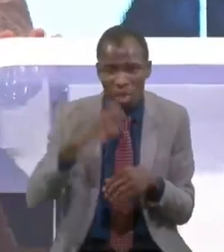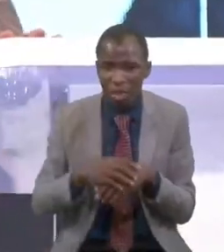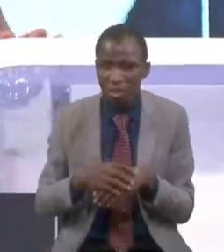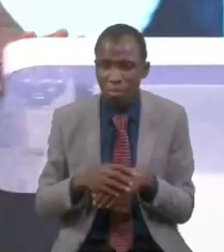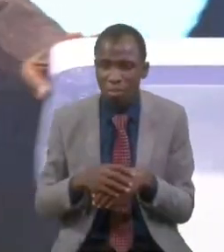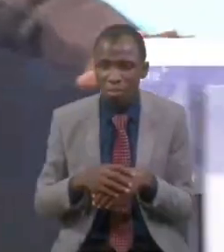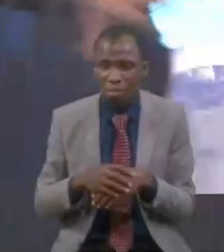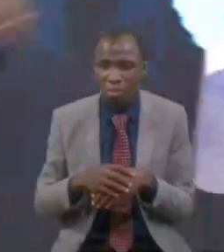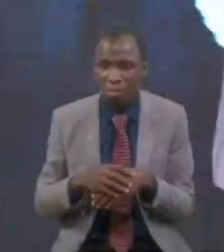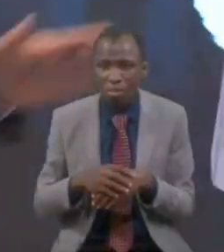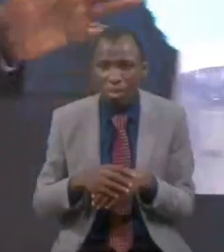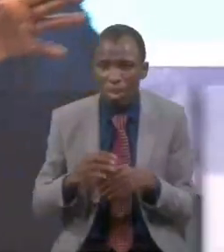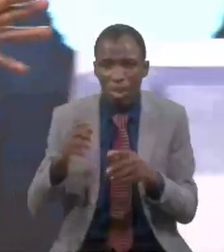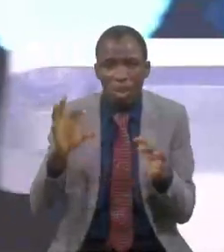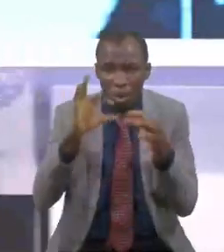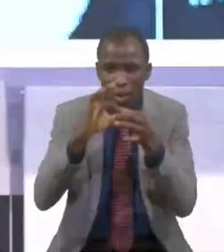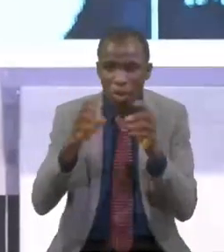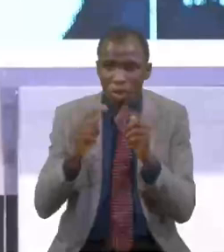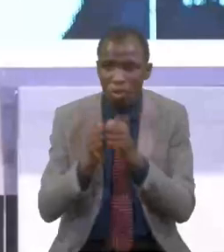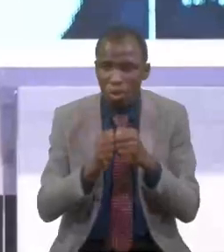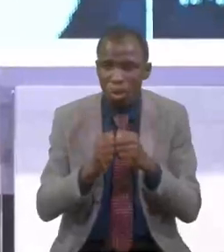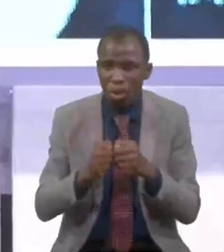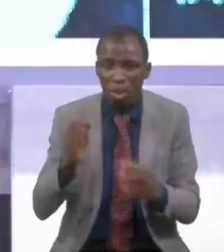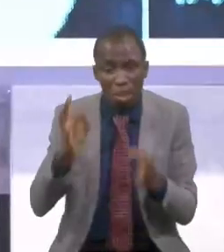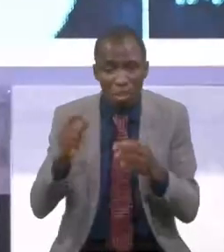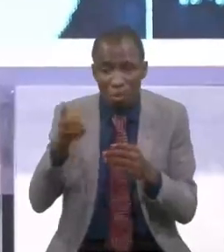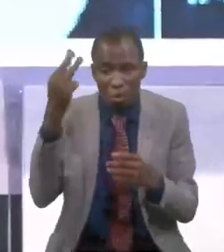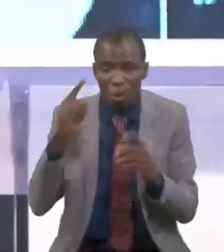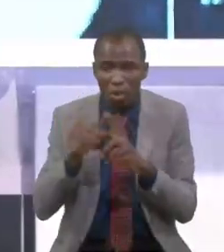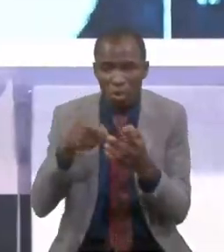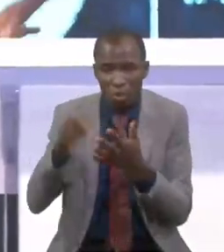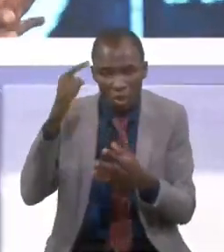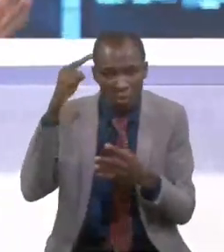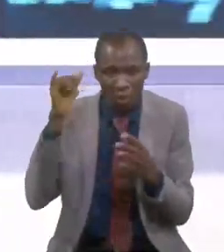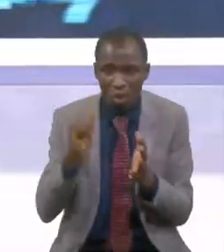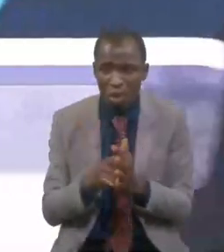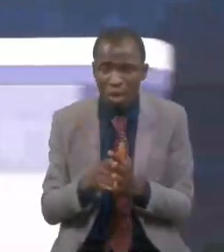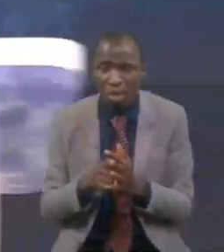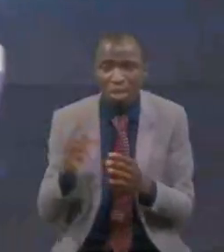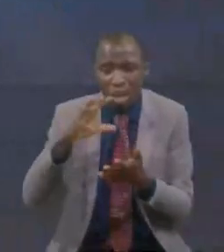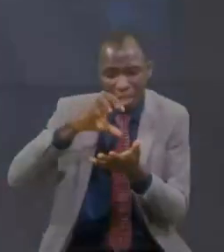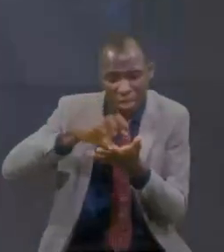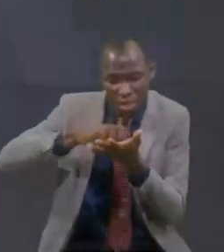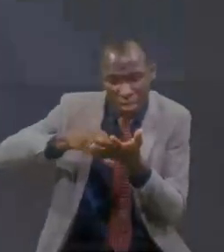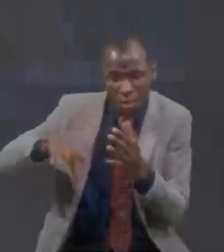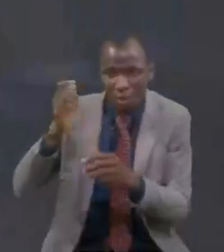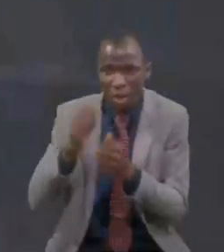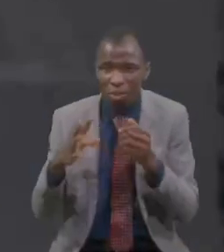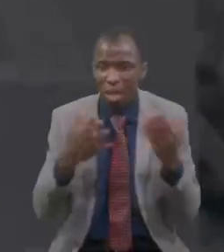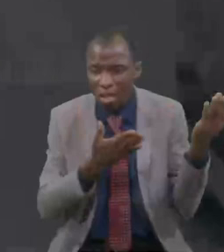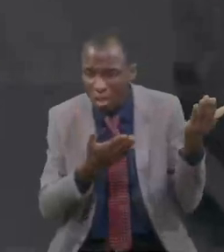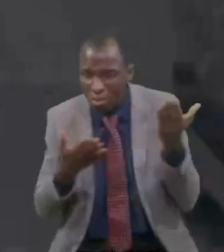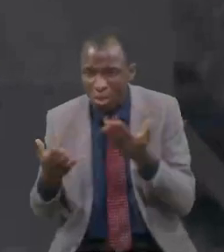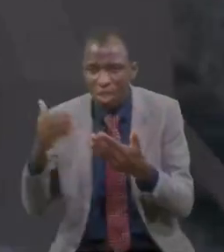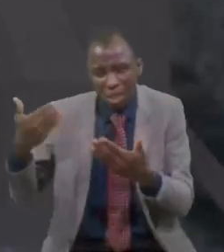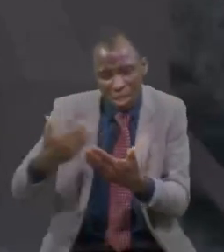pour votre cerveau des milliards des milliers de neurons de neurons dans le cerveau vous